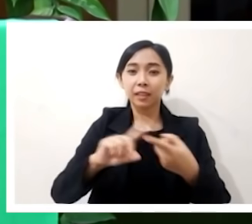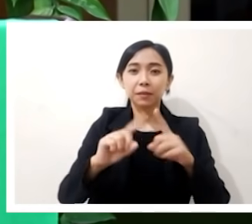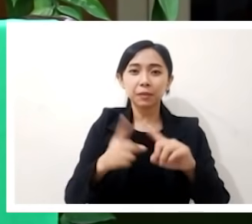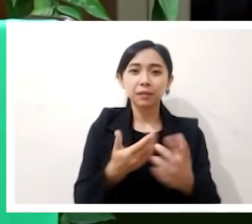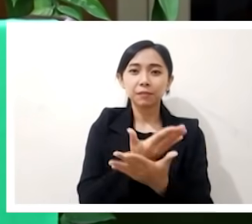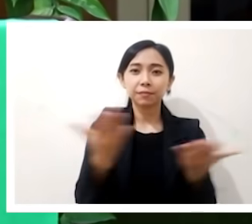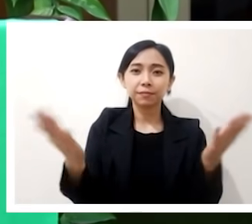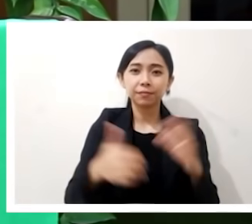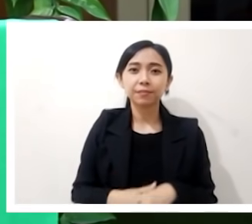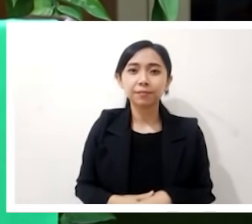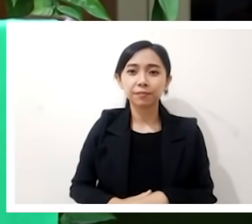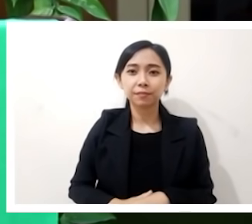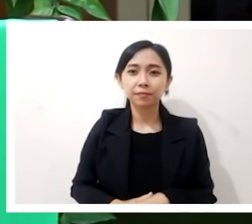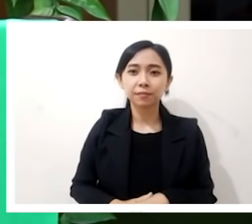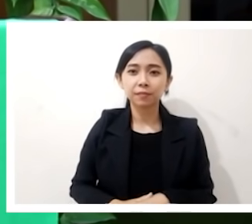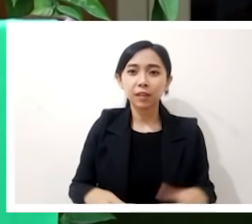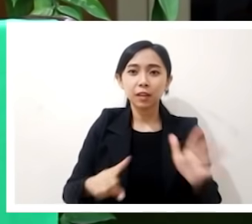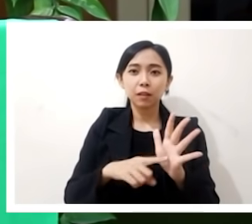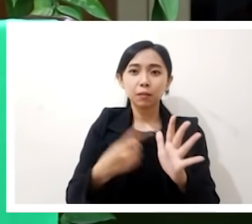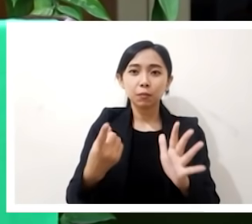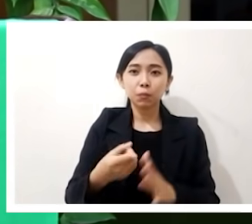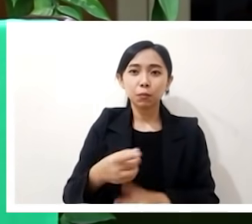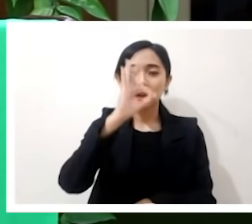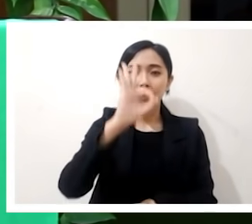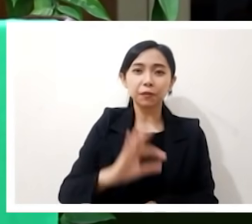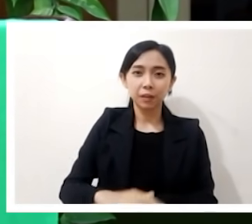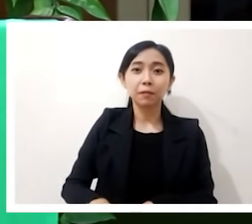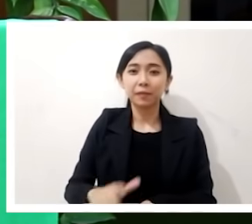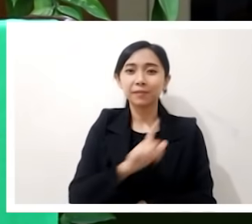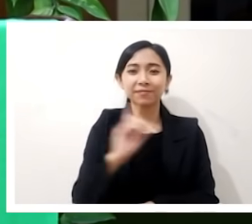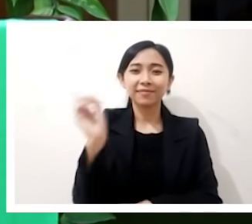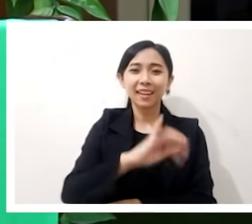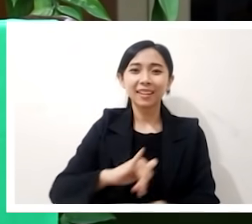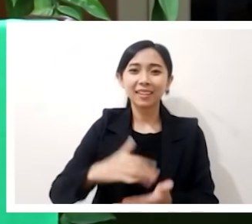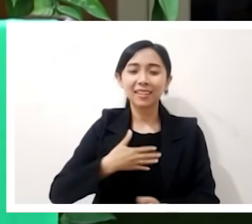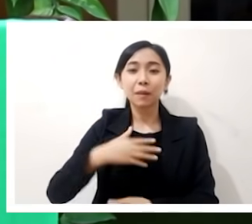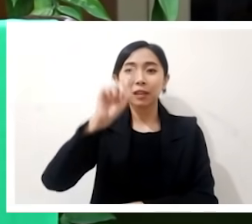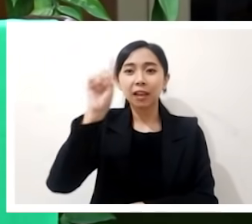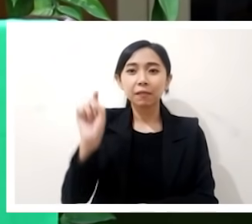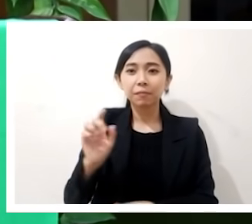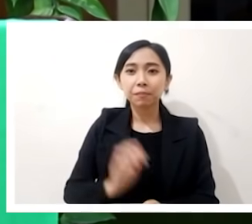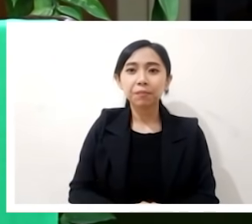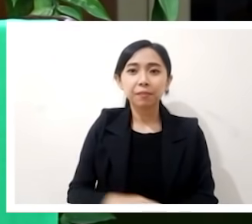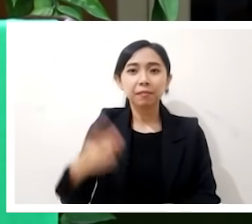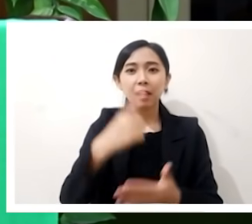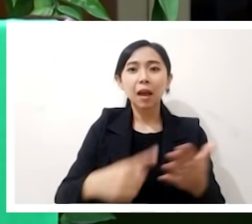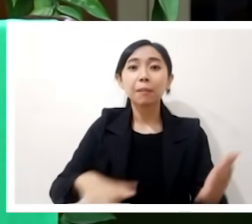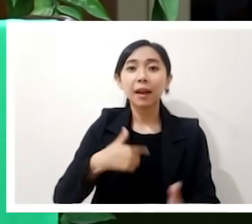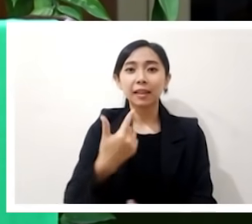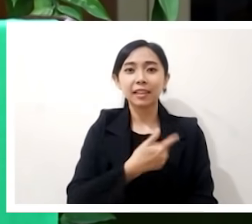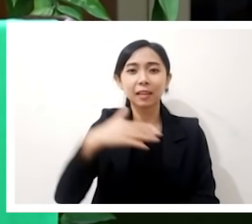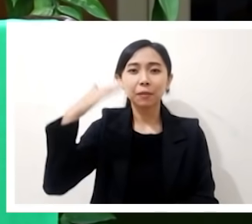Saudara-saudariku, memulai refleksi ini saya ingin bertanya kepada saudara-saudara, apa yang kita mengerti